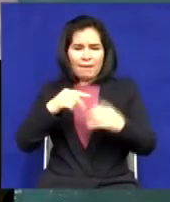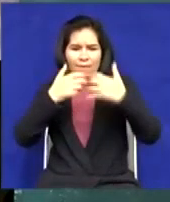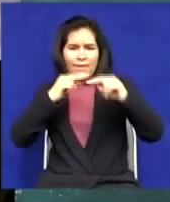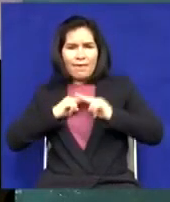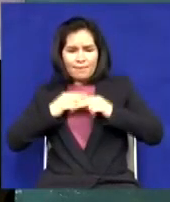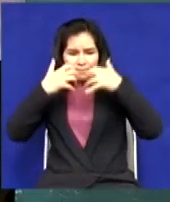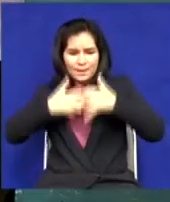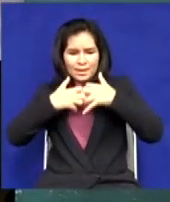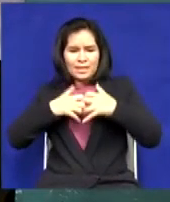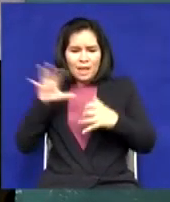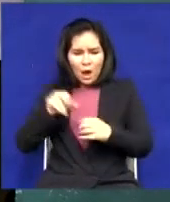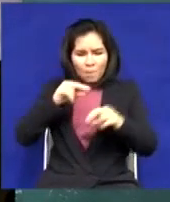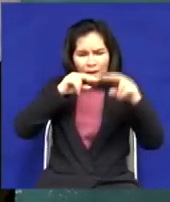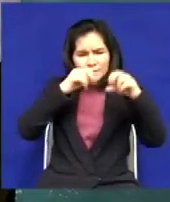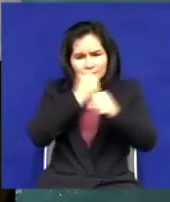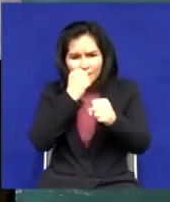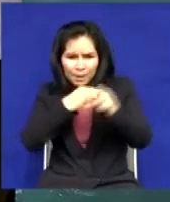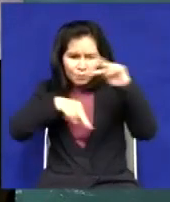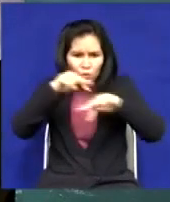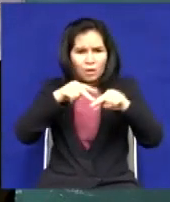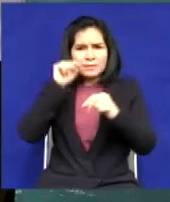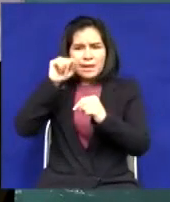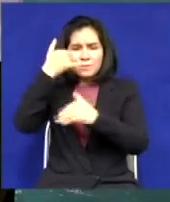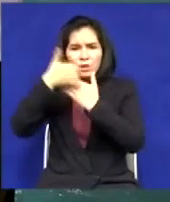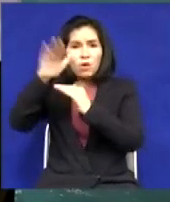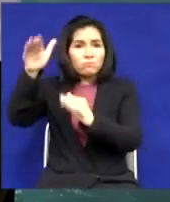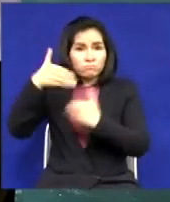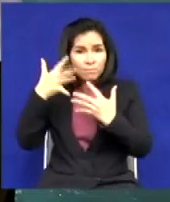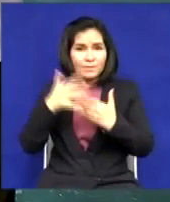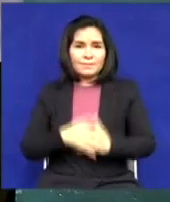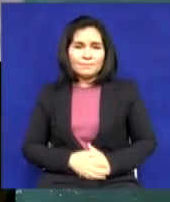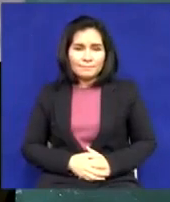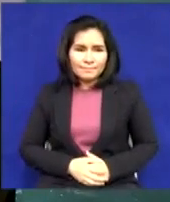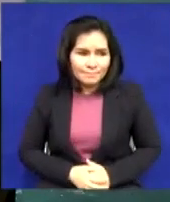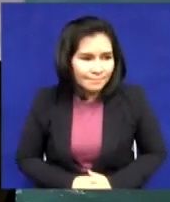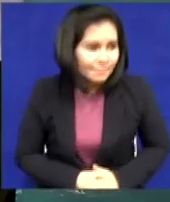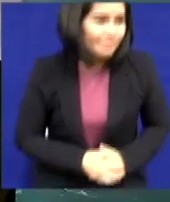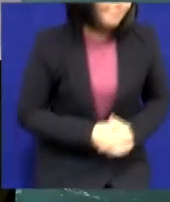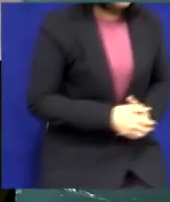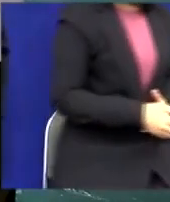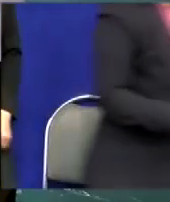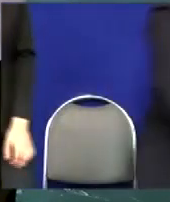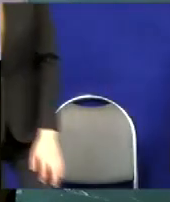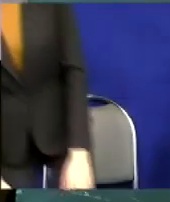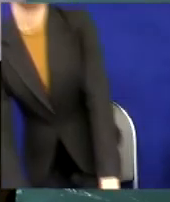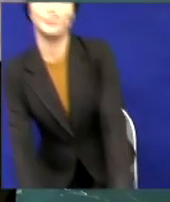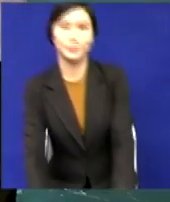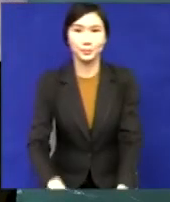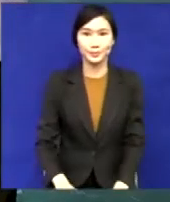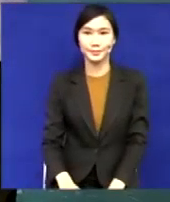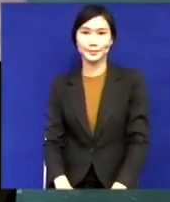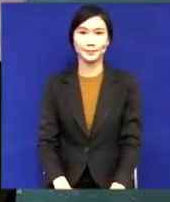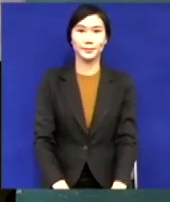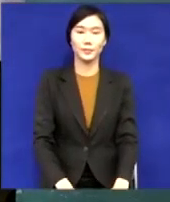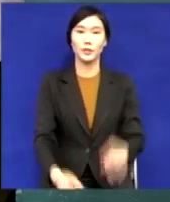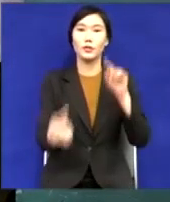เป็นหลักนะครับไม่ได้สั่งจากต่างประเทศส่วนของภาคเอกชนเนี่ยเขาจะเอาน้ำยาที่มาจากต่างประเทศโดยที่ผ่านการประเมินคุณ